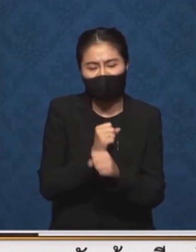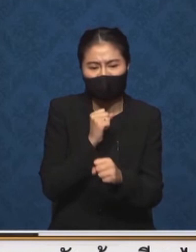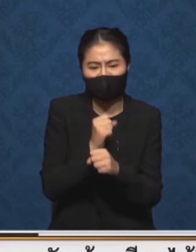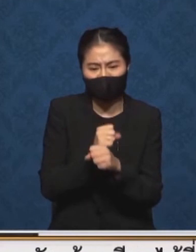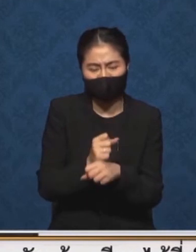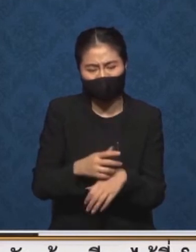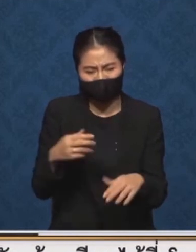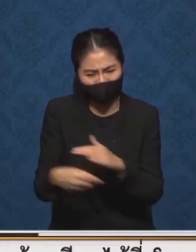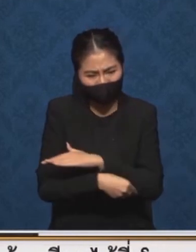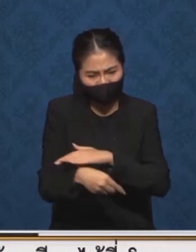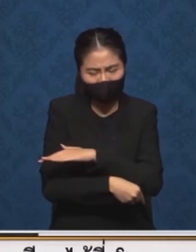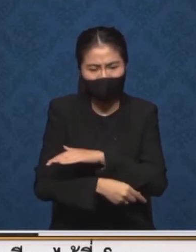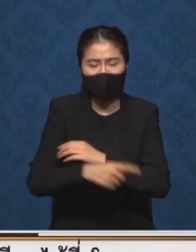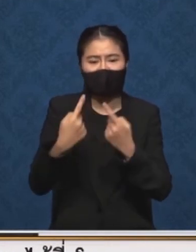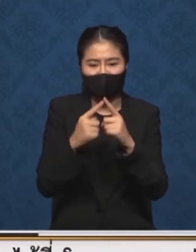ซือ